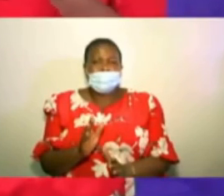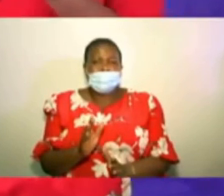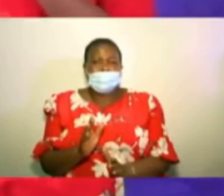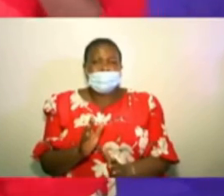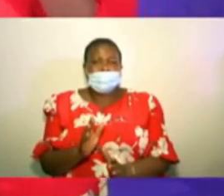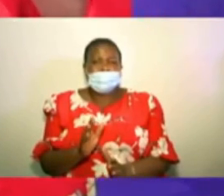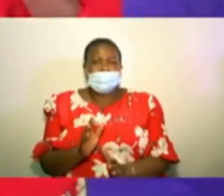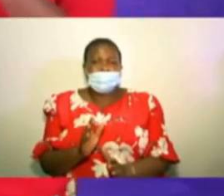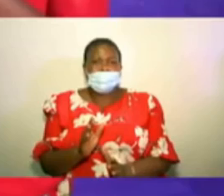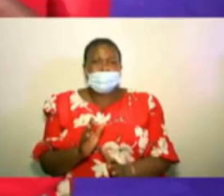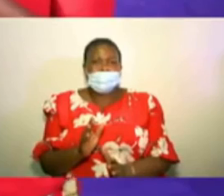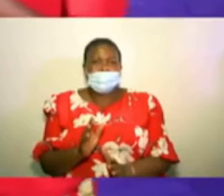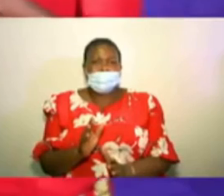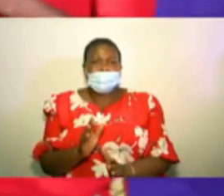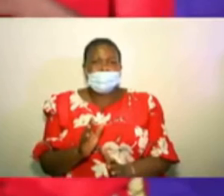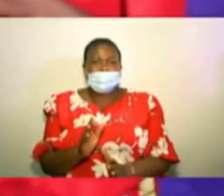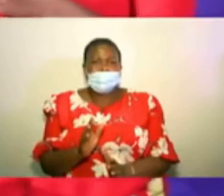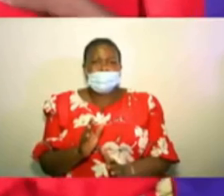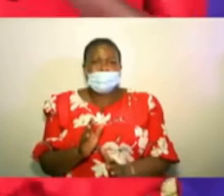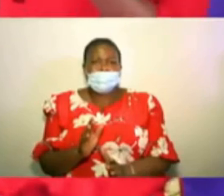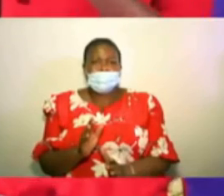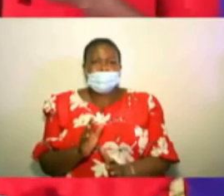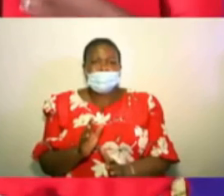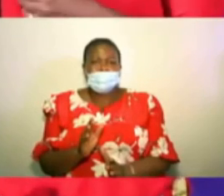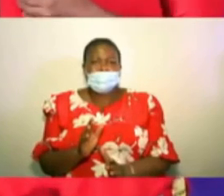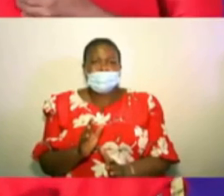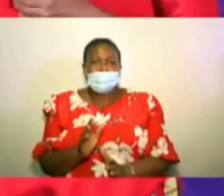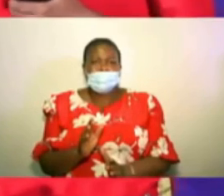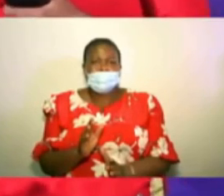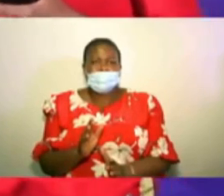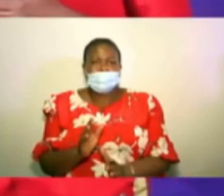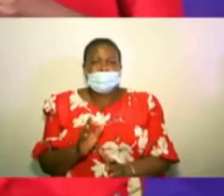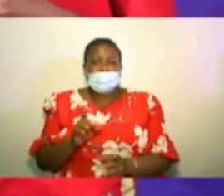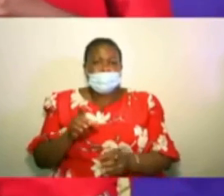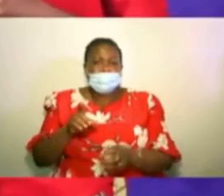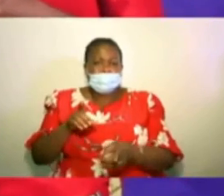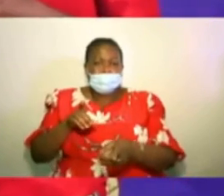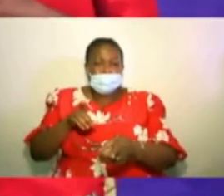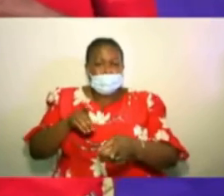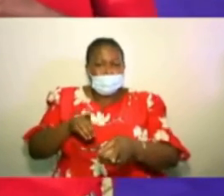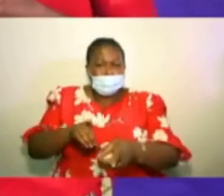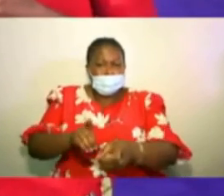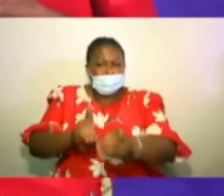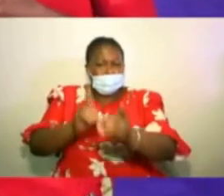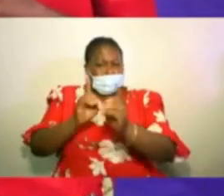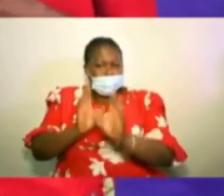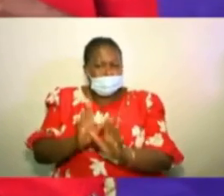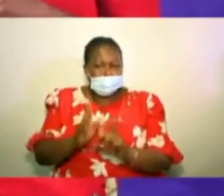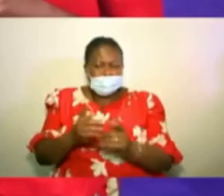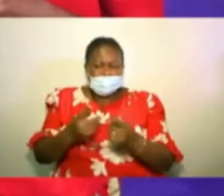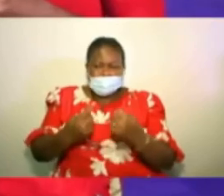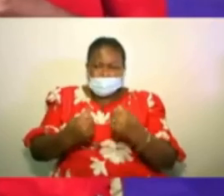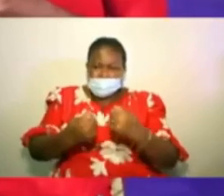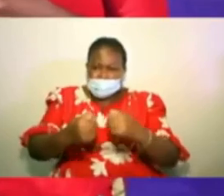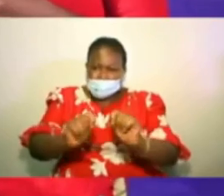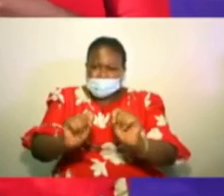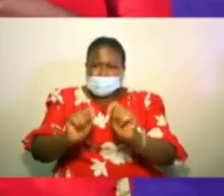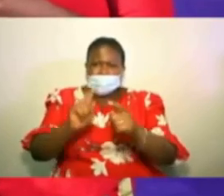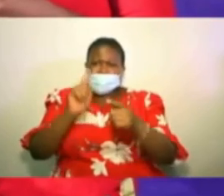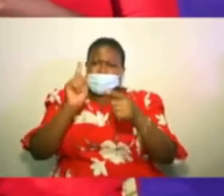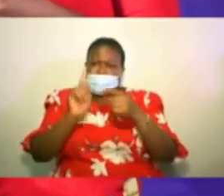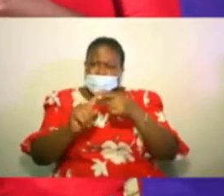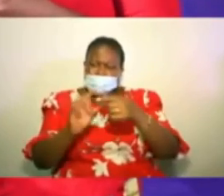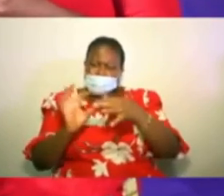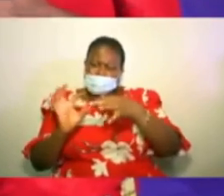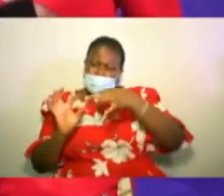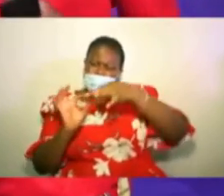connectés avec les puissances de l'époque ou bien they les pouvoirs de l'époque. They were obliged to get connected to the forces and